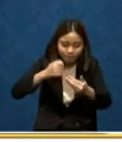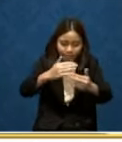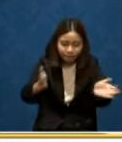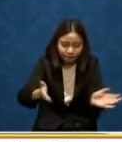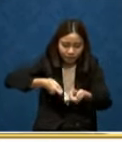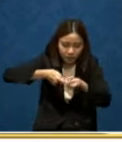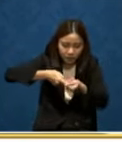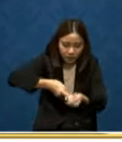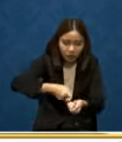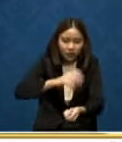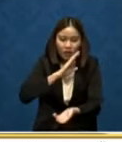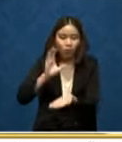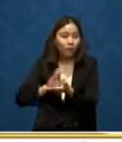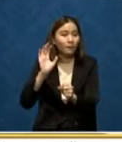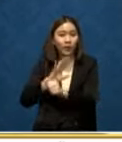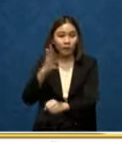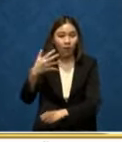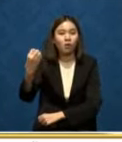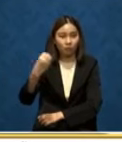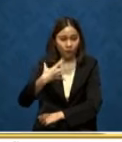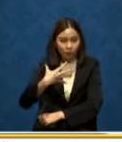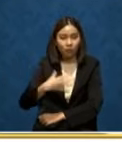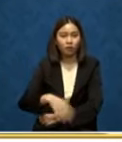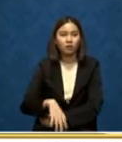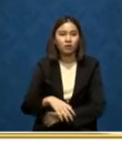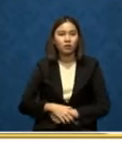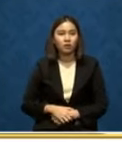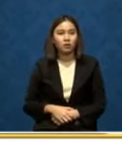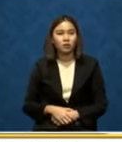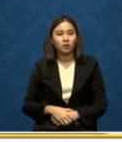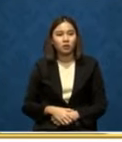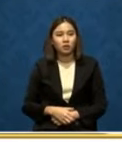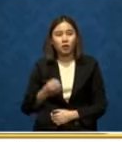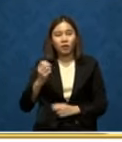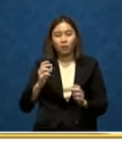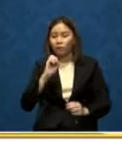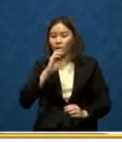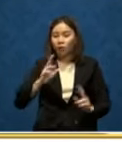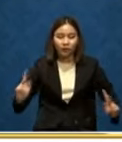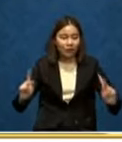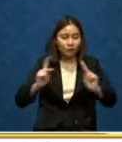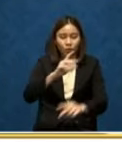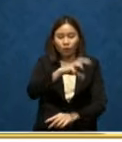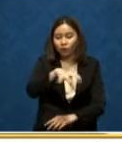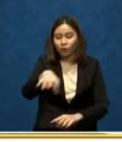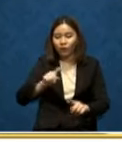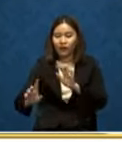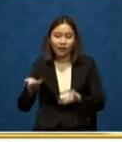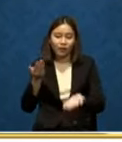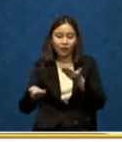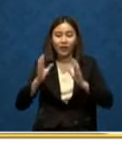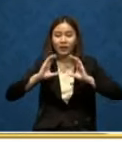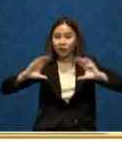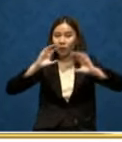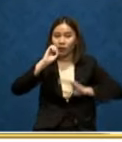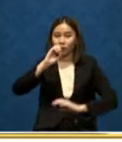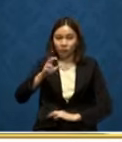งบไม่พอมาบอกครับจะบอกกรมทรัพยากรน้ำบาดาลหรือบอกทางกระทรวงก็ได้และก็บอกรัฐบาลได้